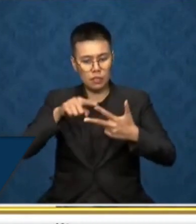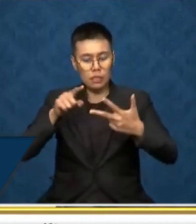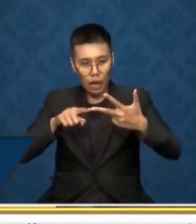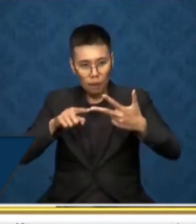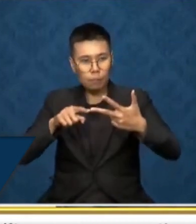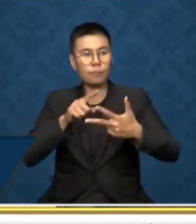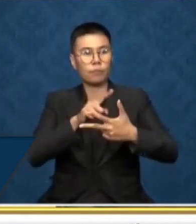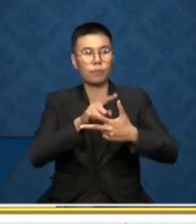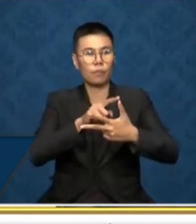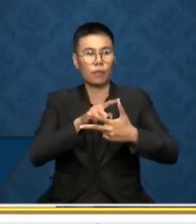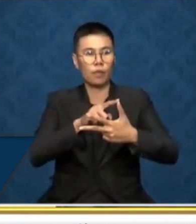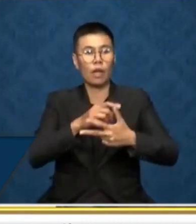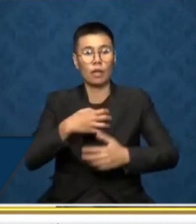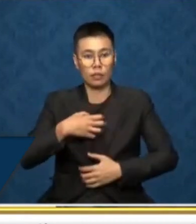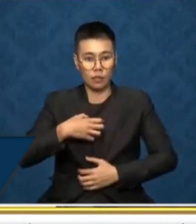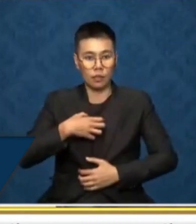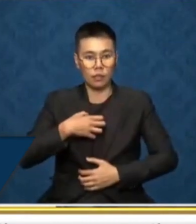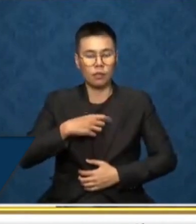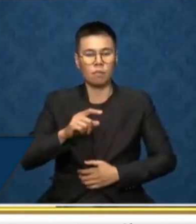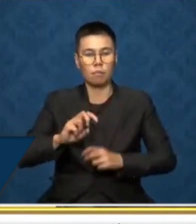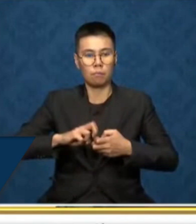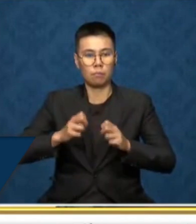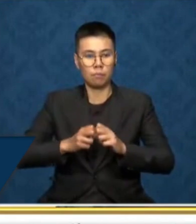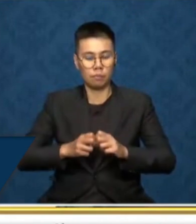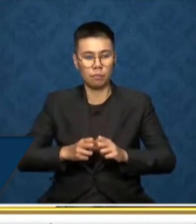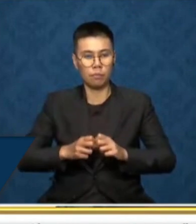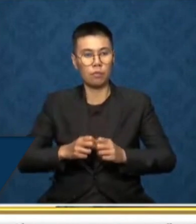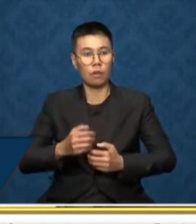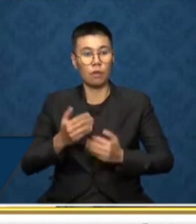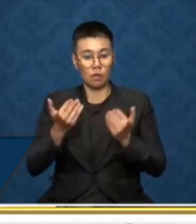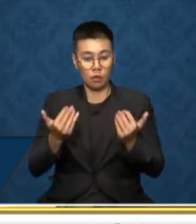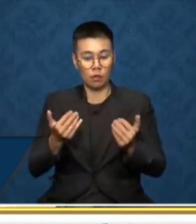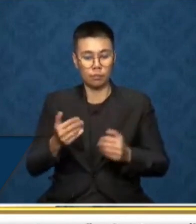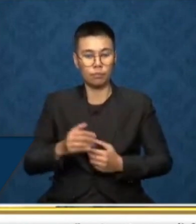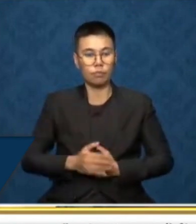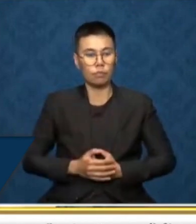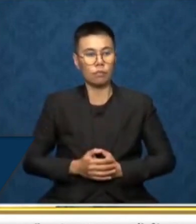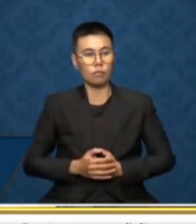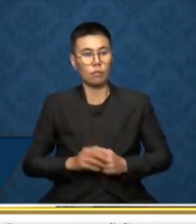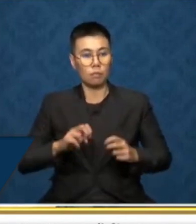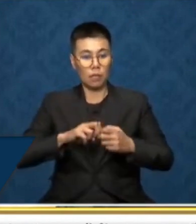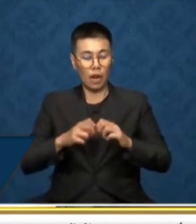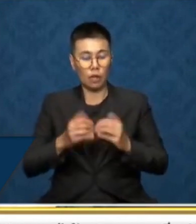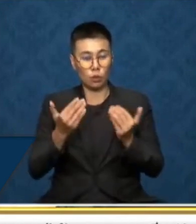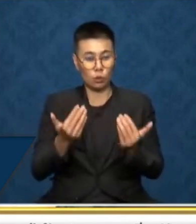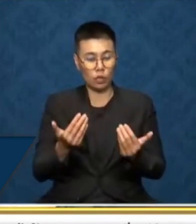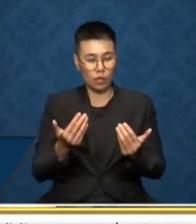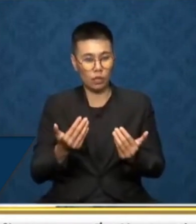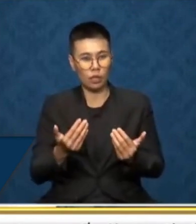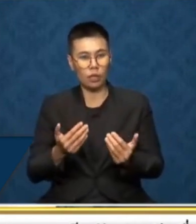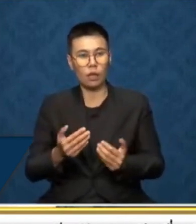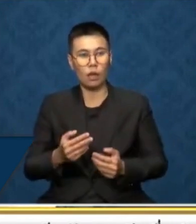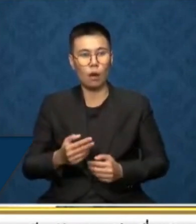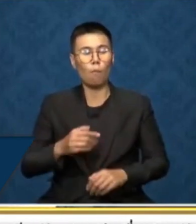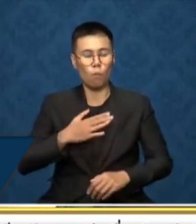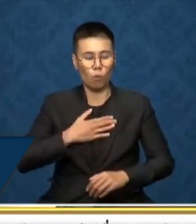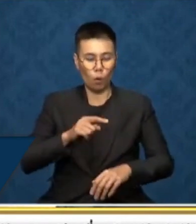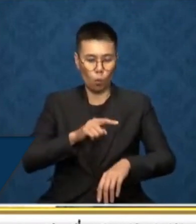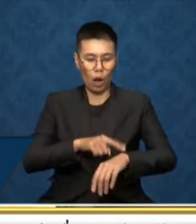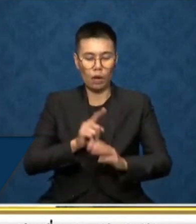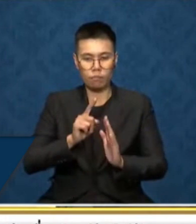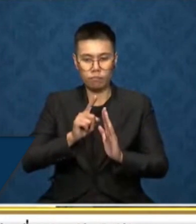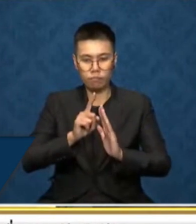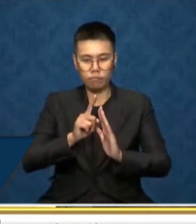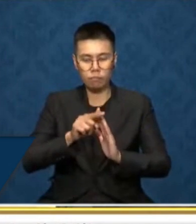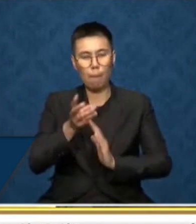ครับอยากจะนำเสนอพูดถึงปัญหาซึ่งสภาพปัญหาของพี่น้องชาวประมงก็ไม่อยากที่จะต้องใช้เวลาในการพูดถึงเรื่องนี้เยอะเพราะว่า